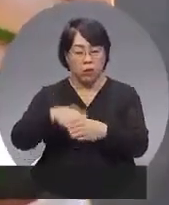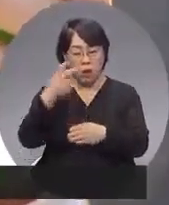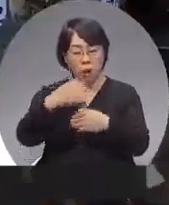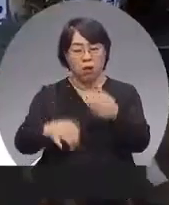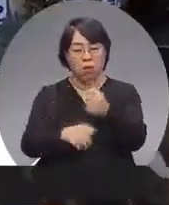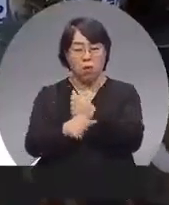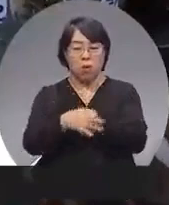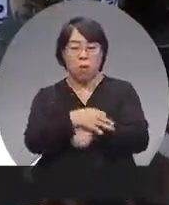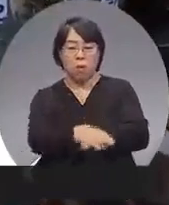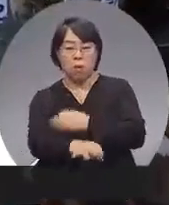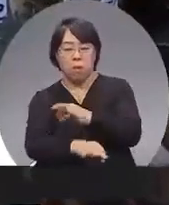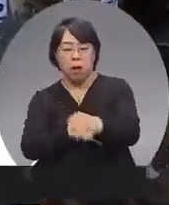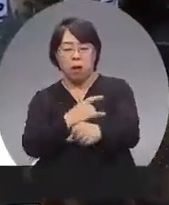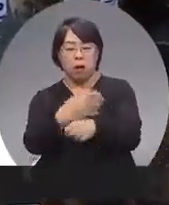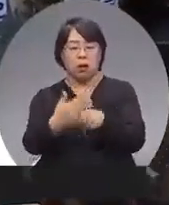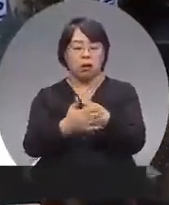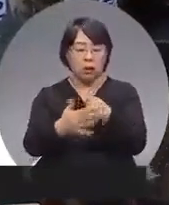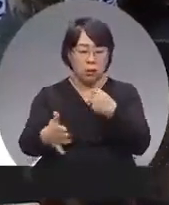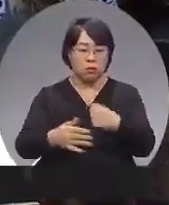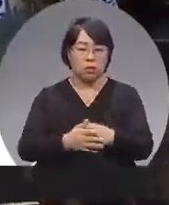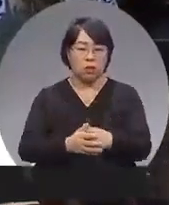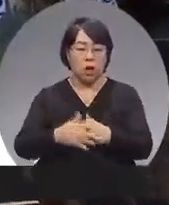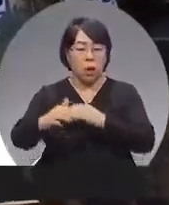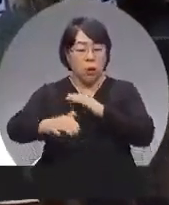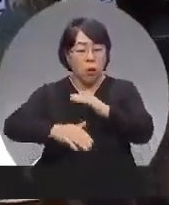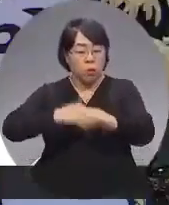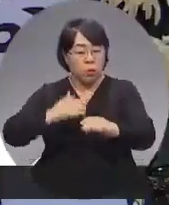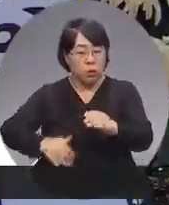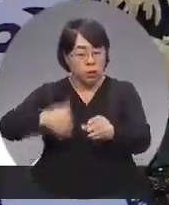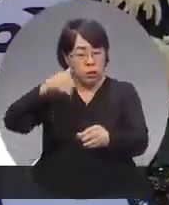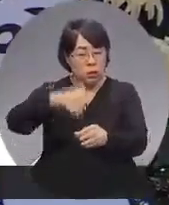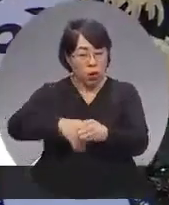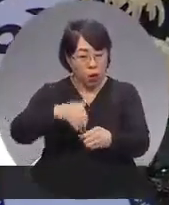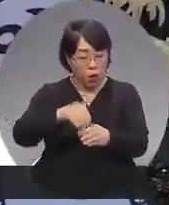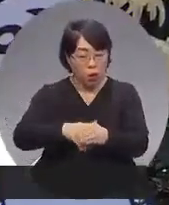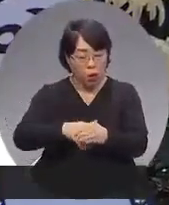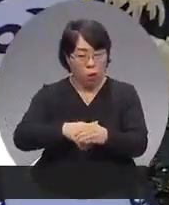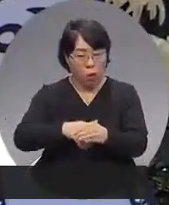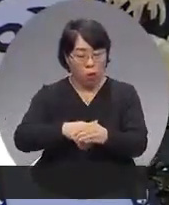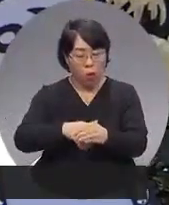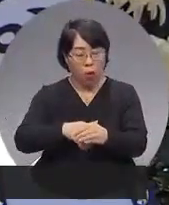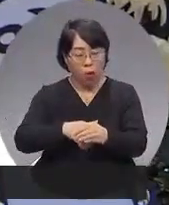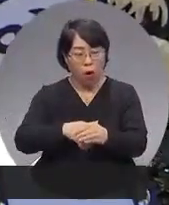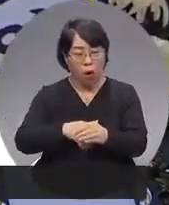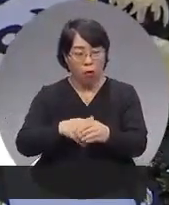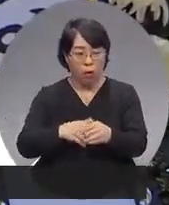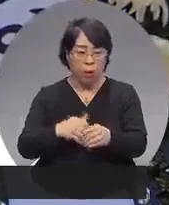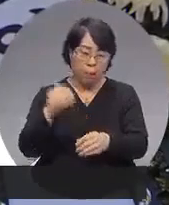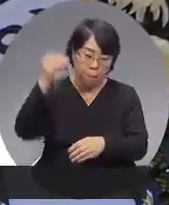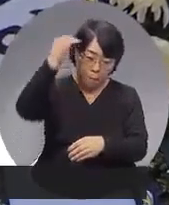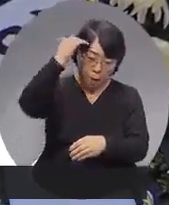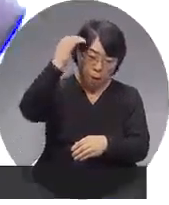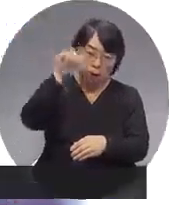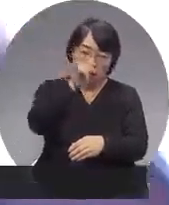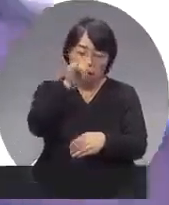방치함으로써 그런 어쨌든 공직 선거에 실질적으로 뭔가 영향을 미친 결과가 되었기